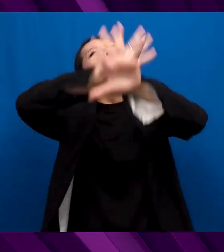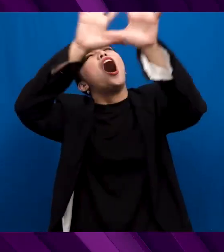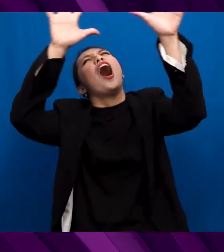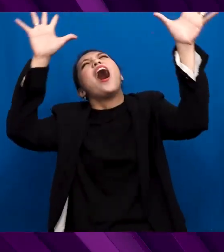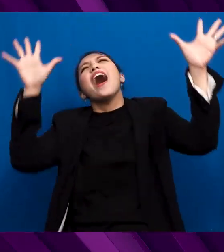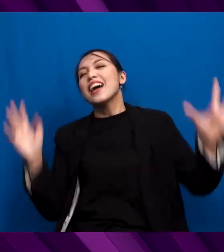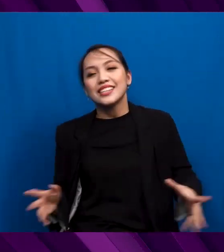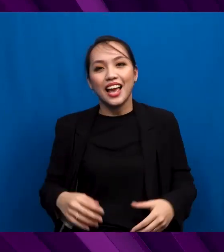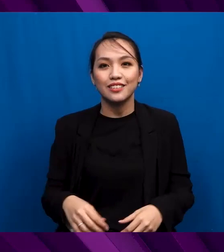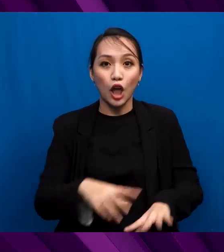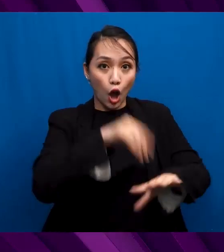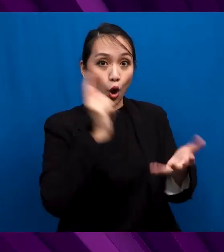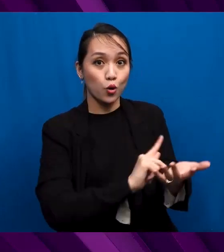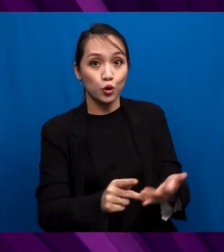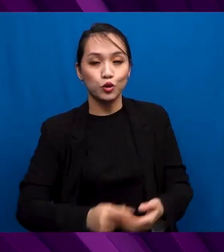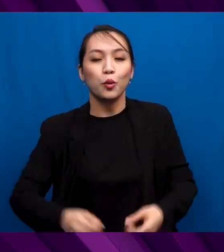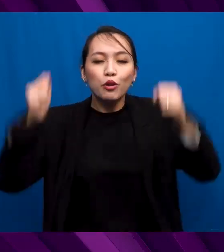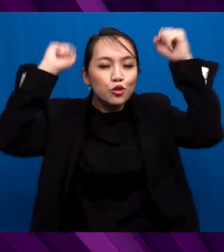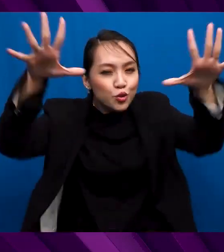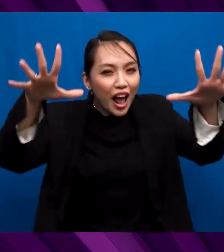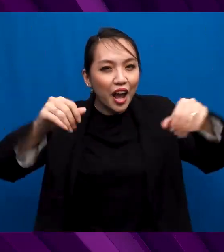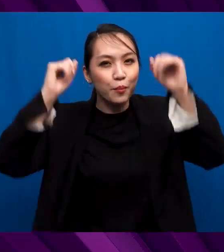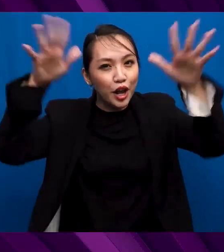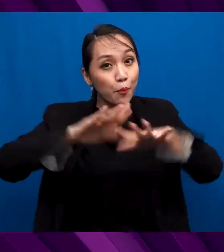Kudus mencurahkan urapan baru. Terimalah di